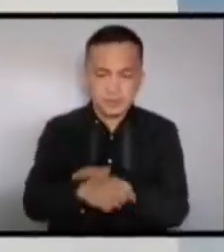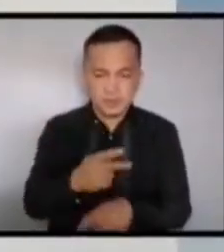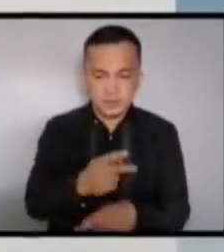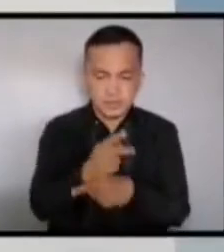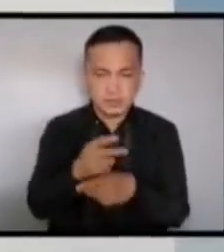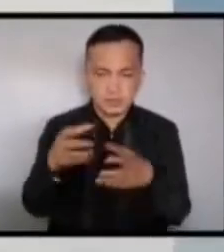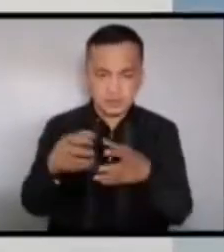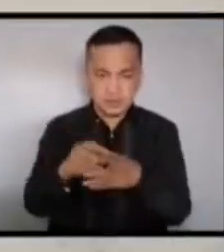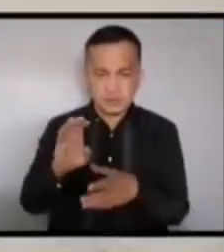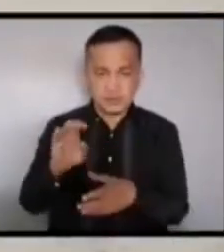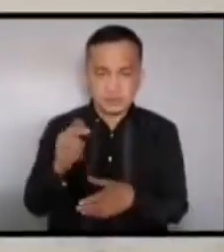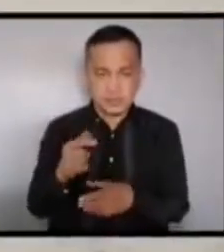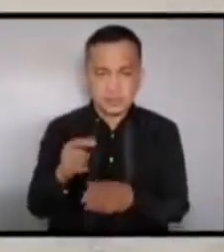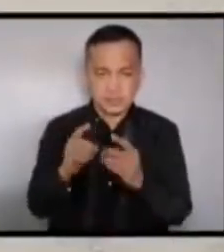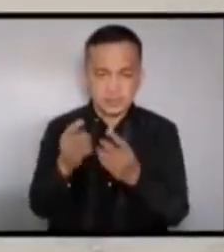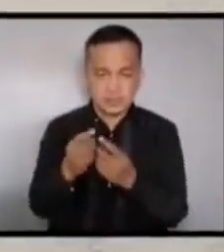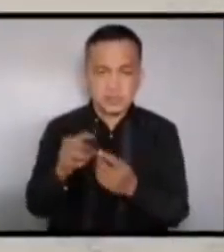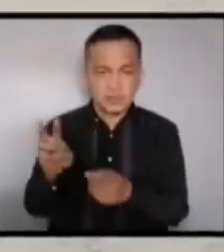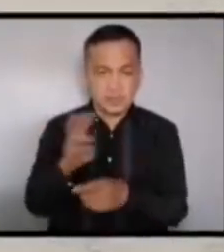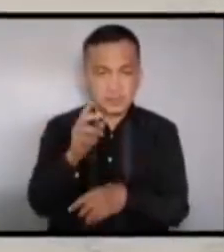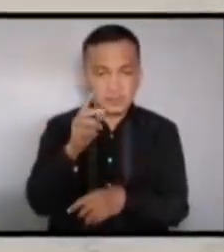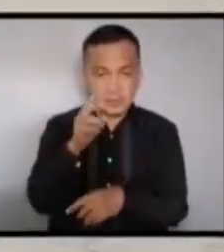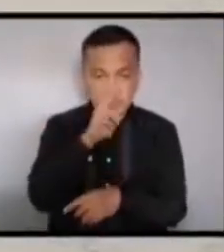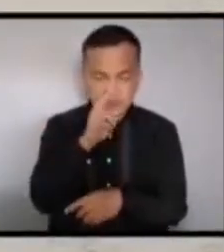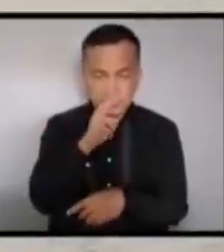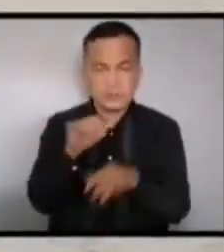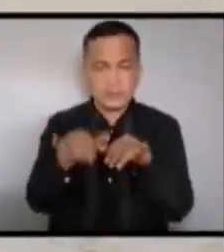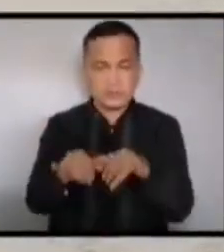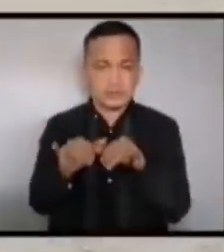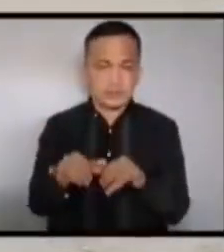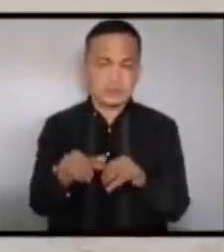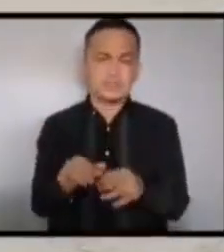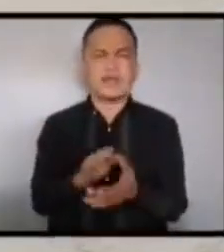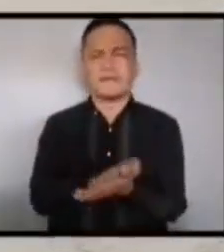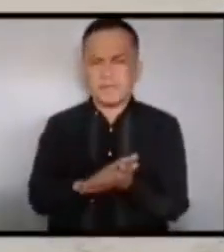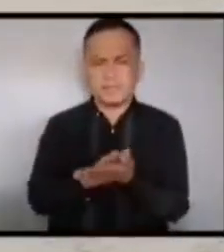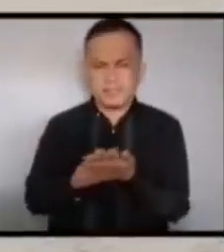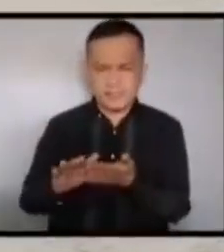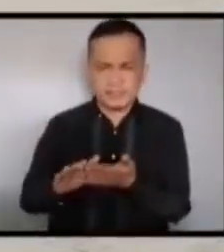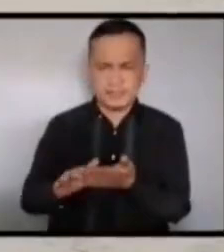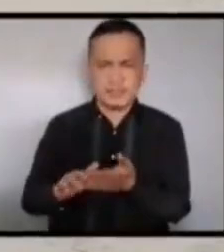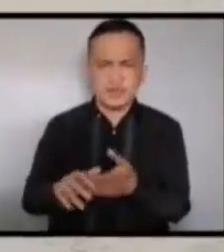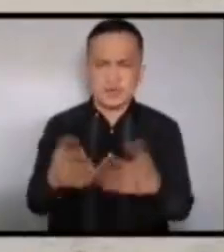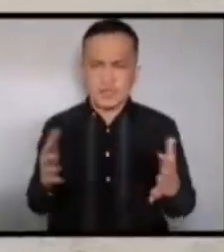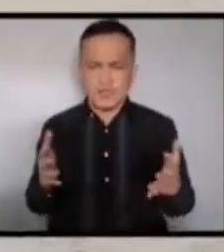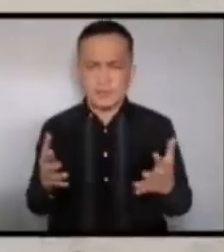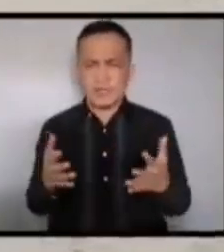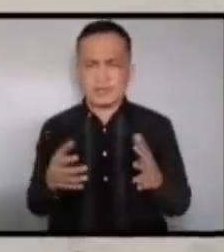District Western Visayas, nananatili pa namang malinis at negatibo ang isla.